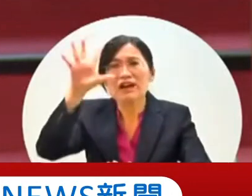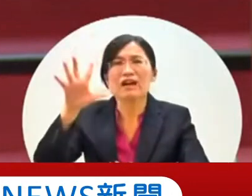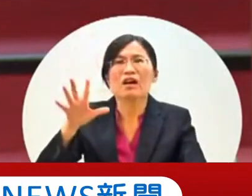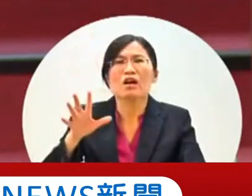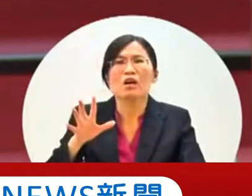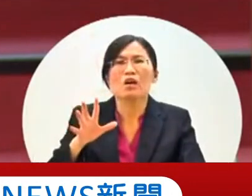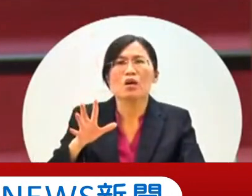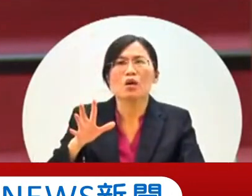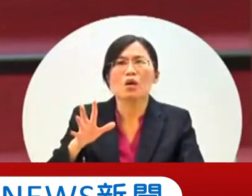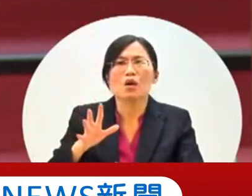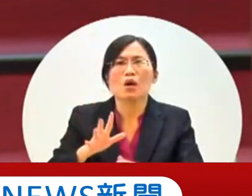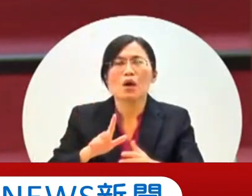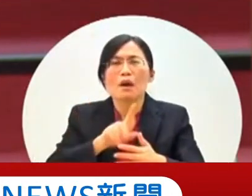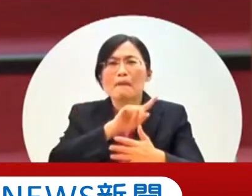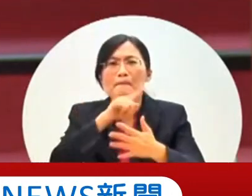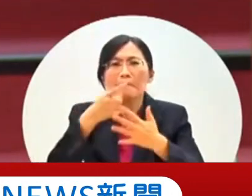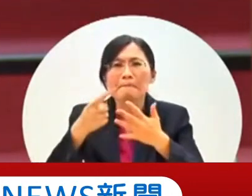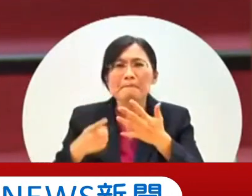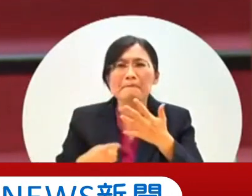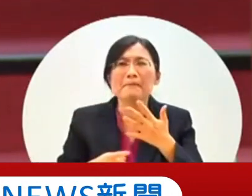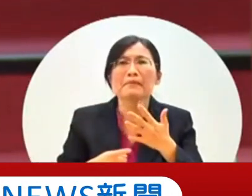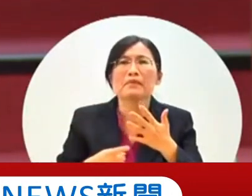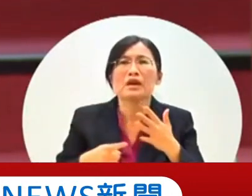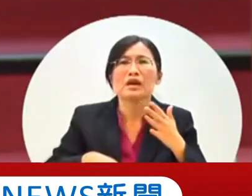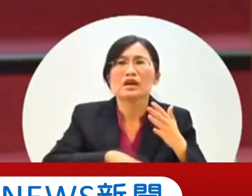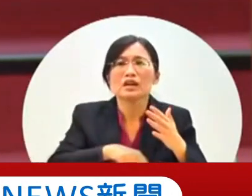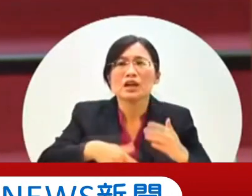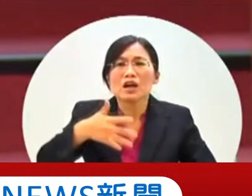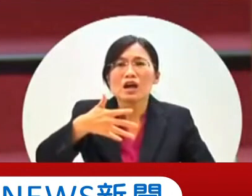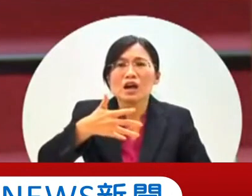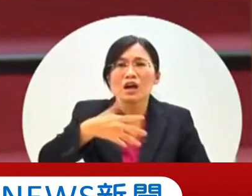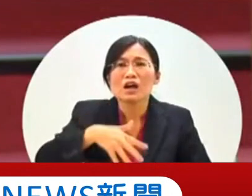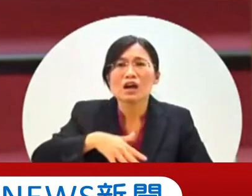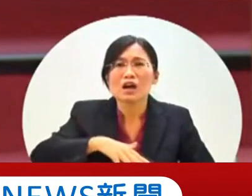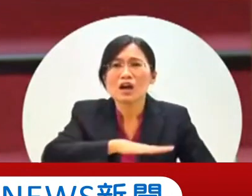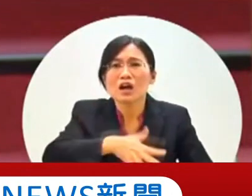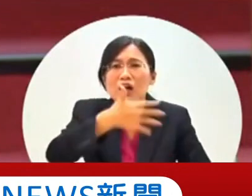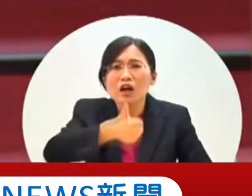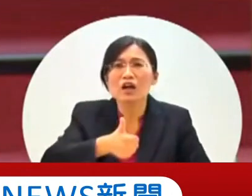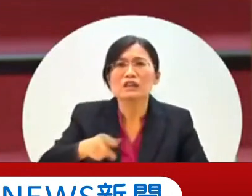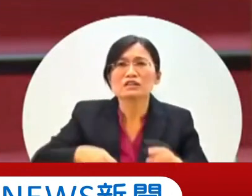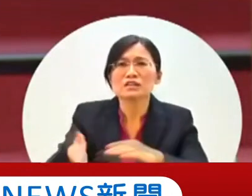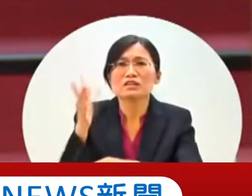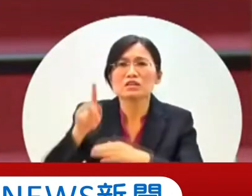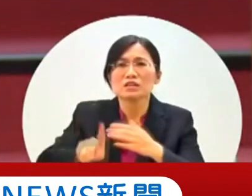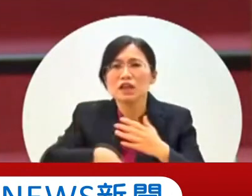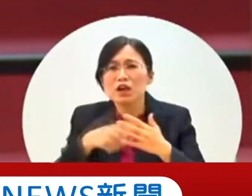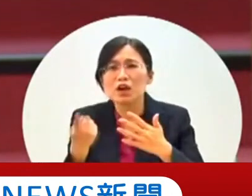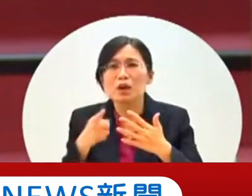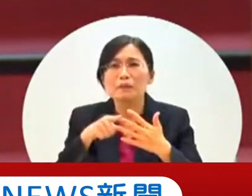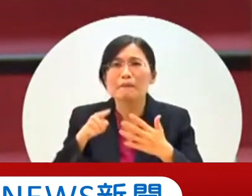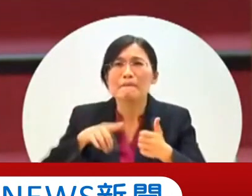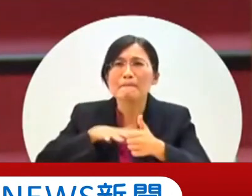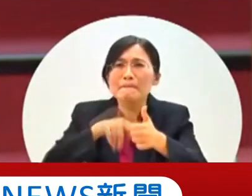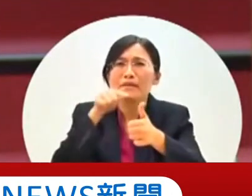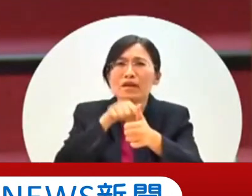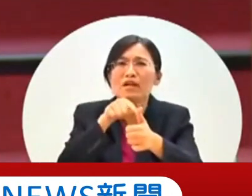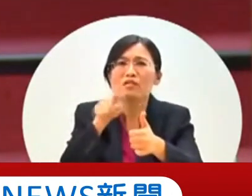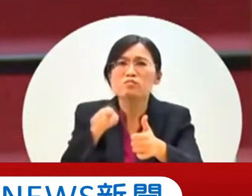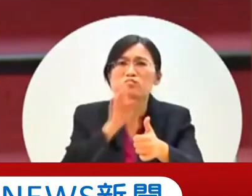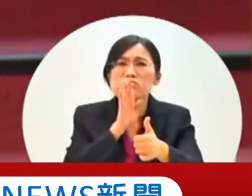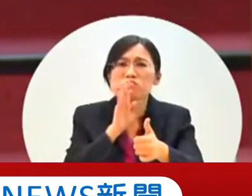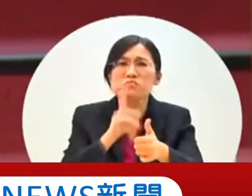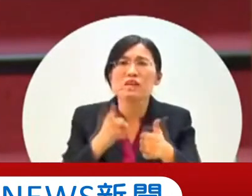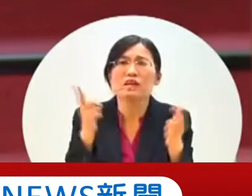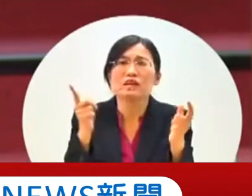名在总统、行政院长后的领导人，应该将这种问题视为国家层级的危机，并提出国家层